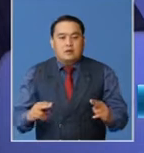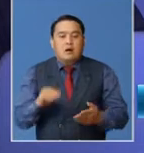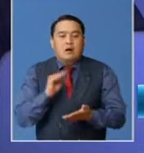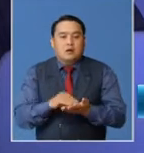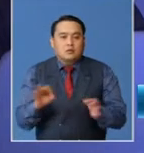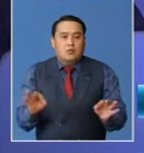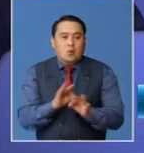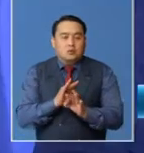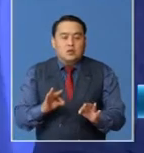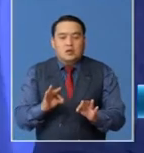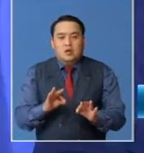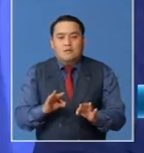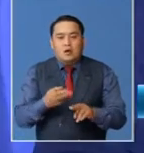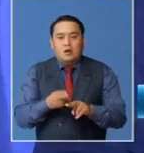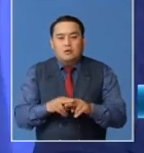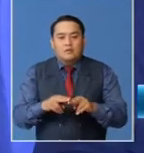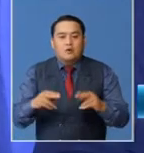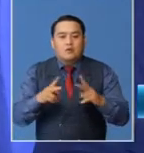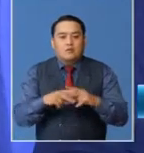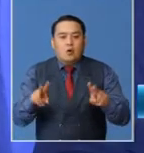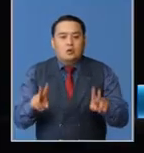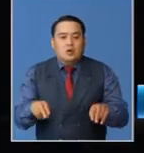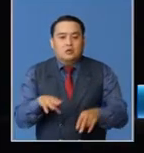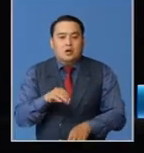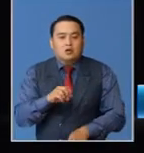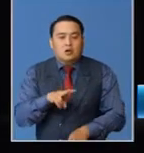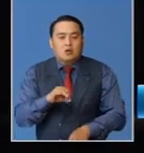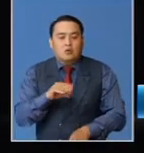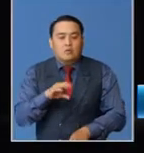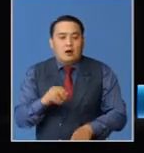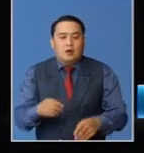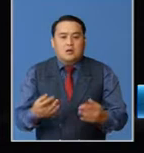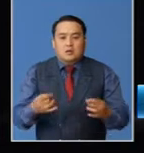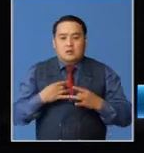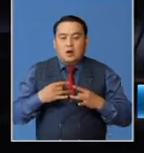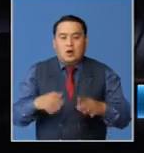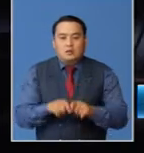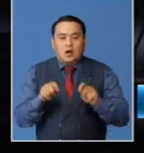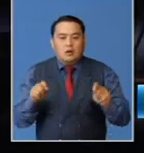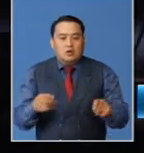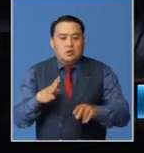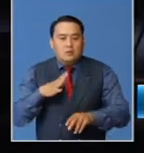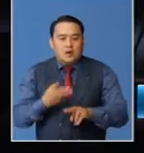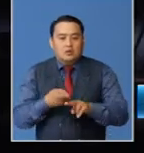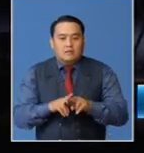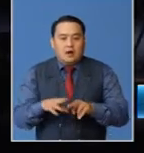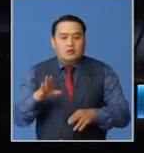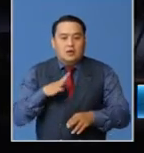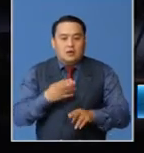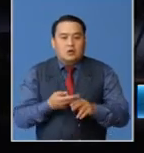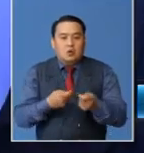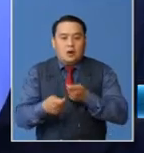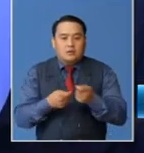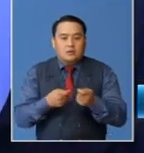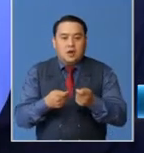ценителей музыкального искусства во Дворце культуры имени Ильяса Жансугурова развернулся концерт «Мелодия Великой Степи»